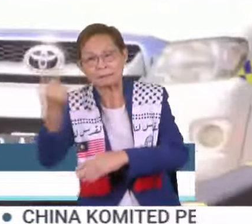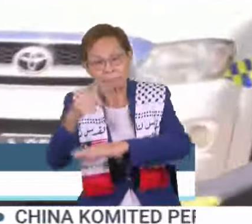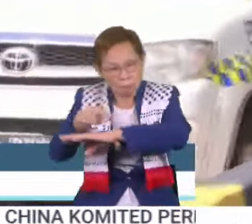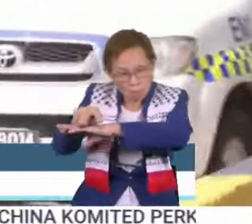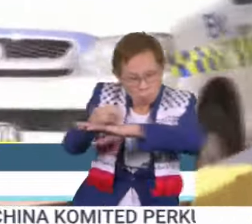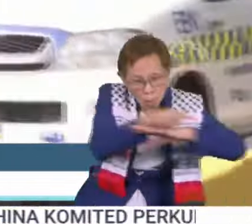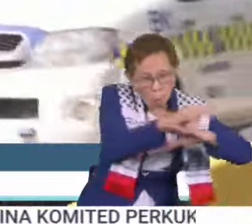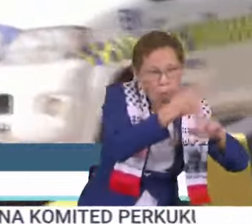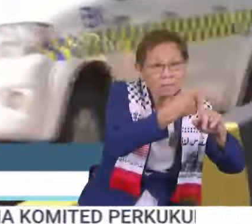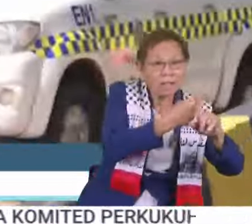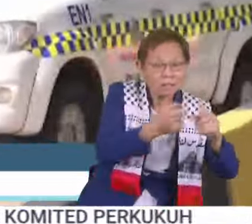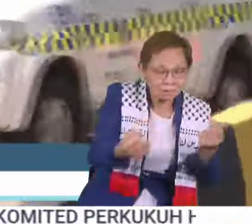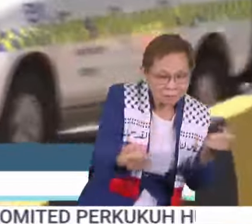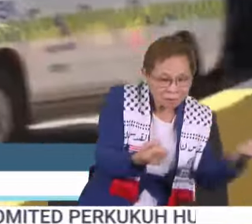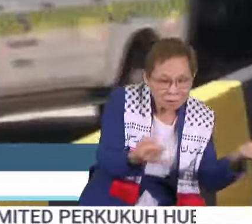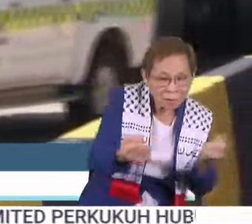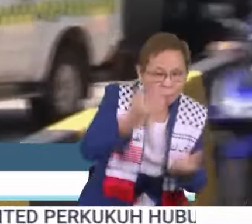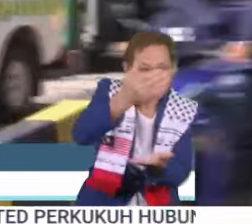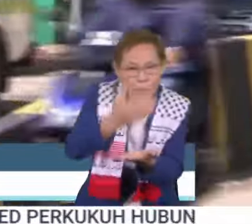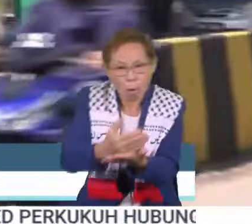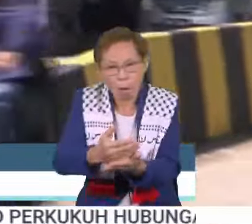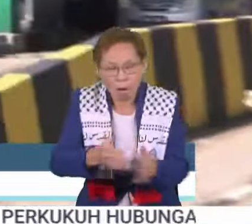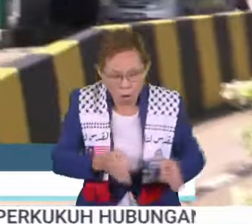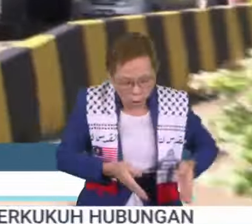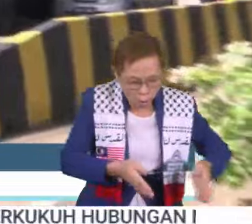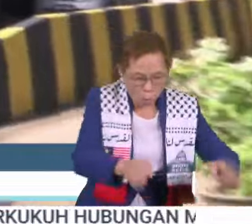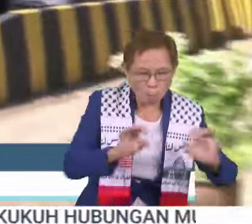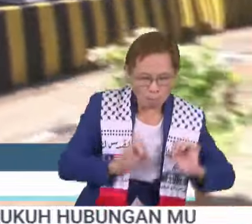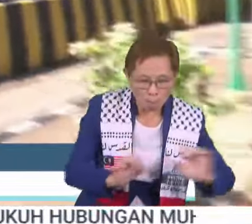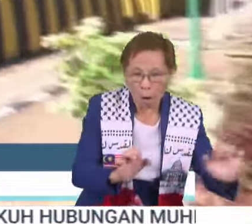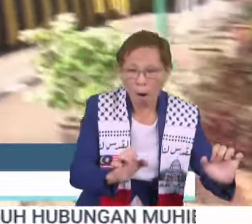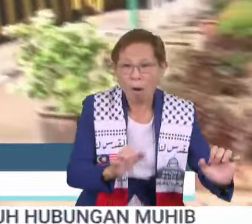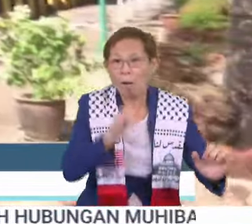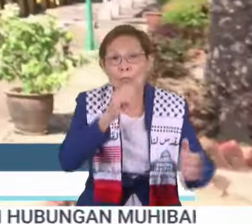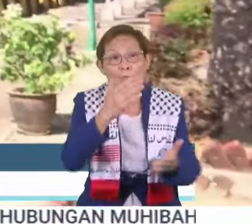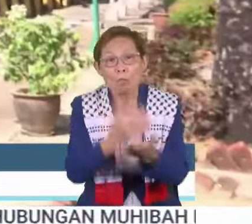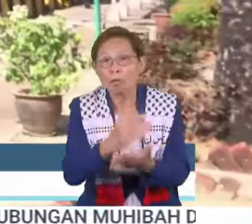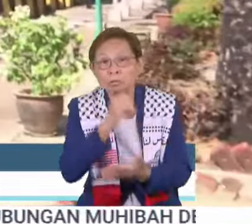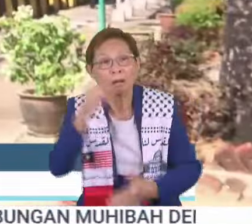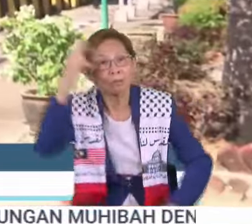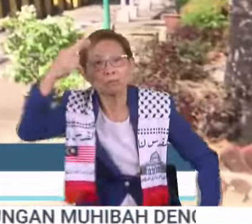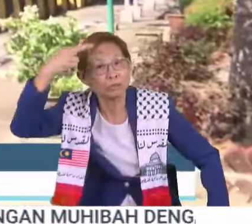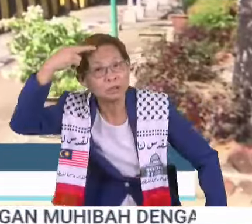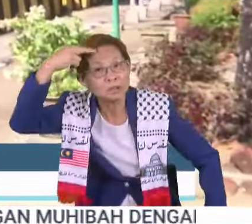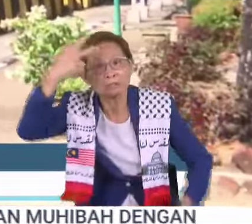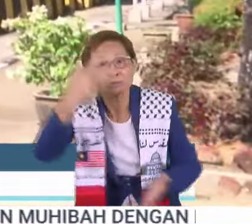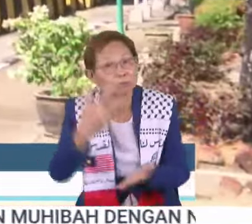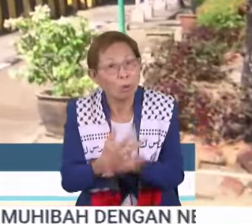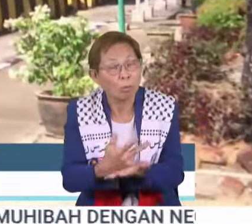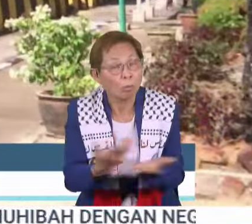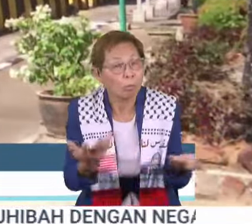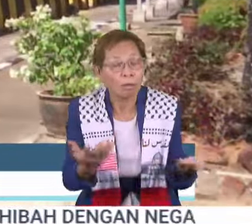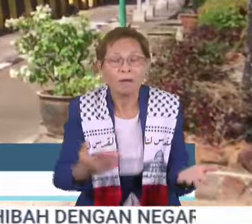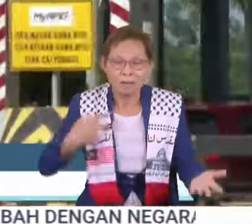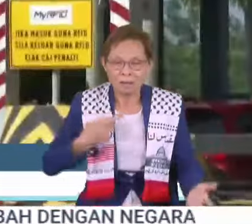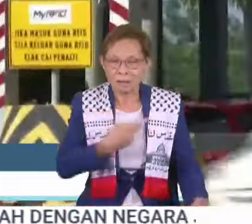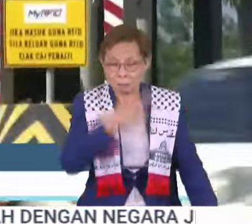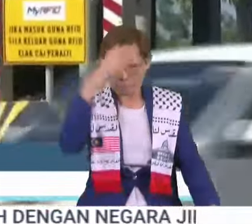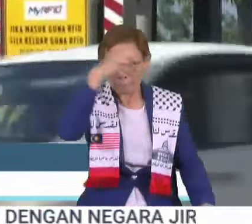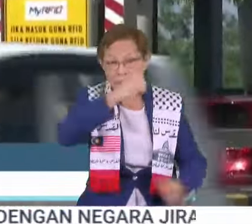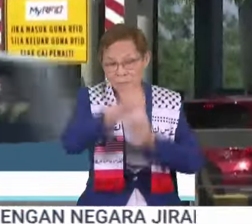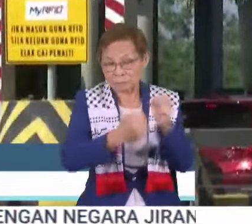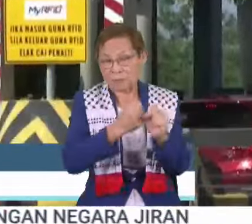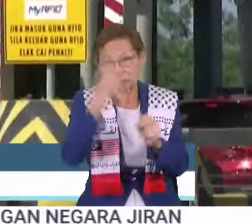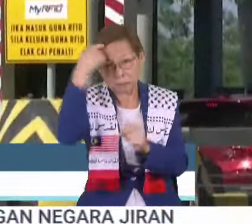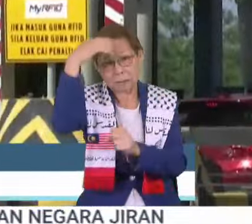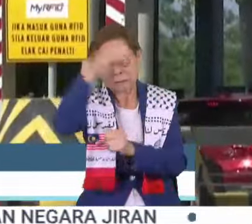memantau daripada kenderaan berhenti di luar kecemasan tanpa sebab-sebab yang munasabah. Dan kita menjagakan untuk tahun